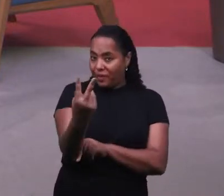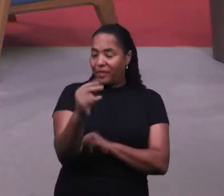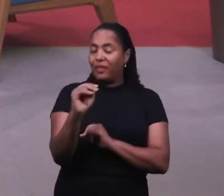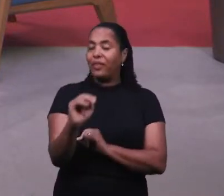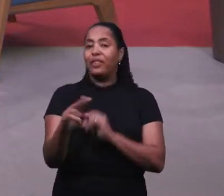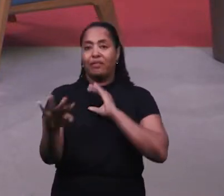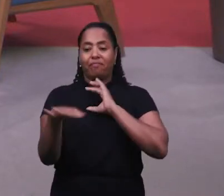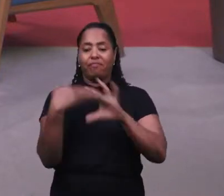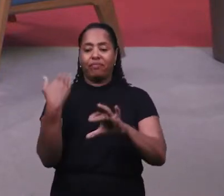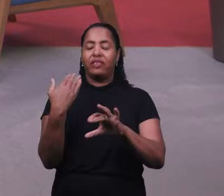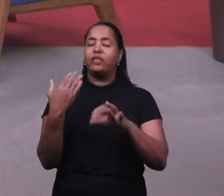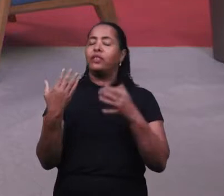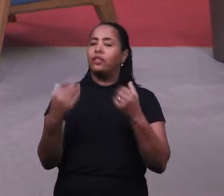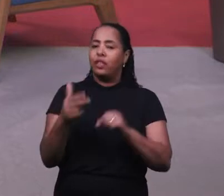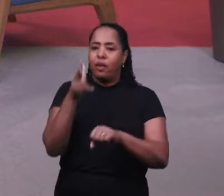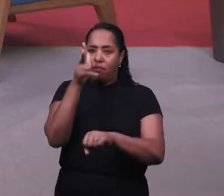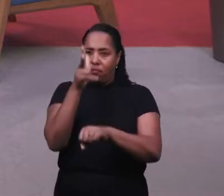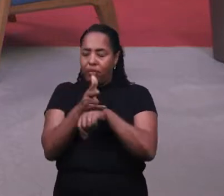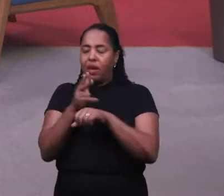même manière.